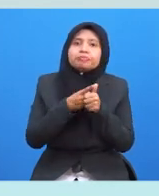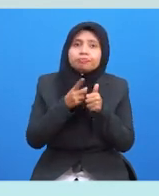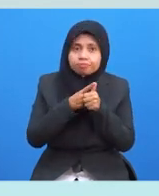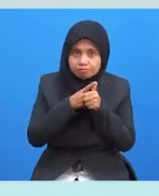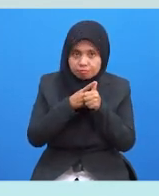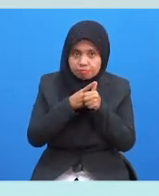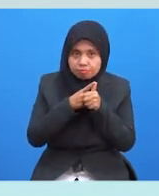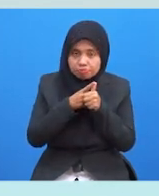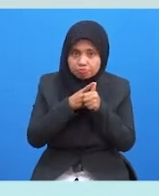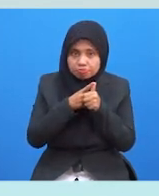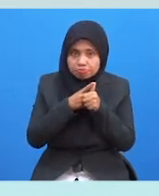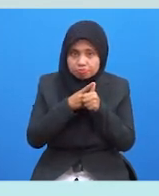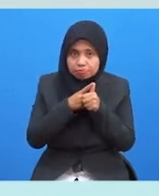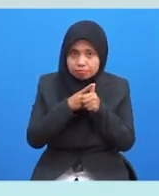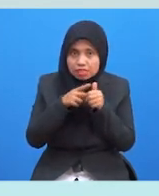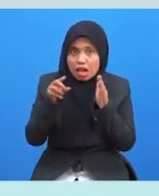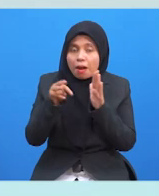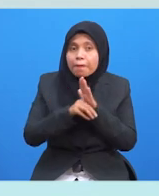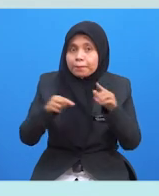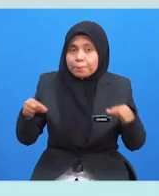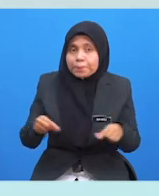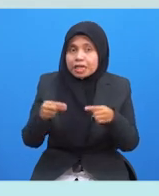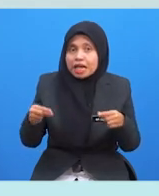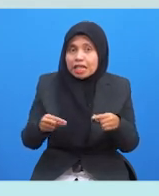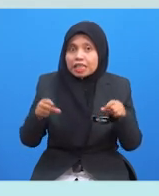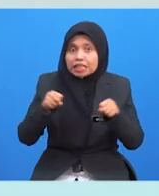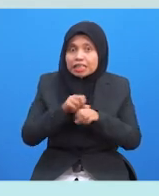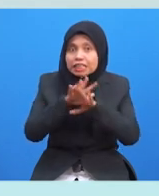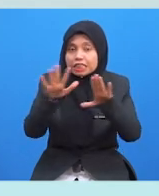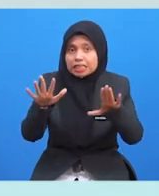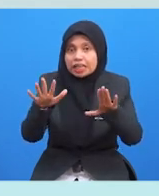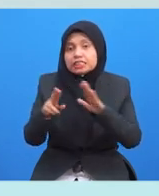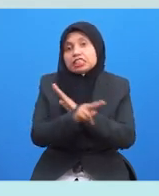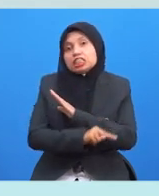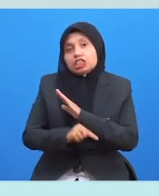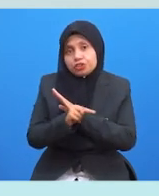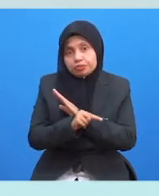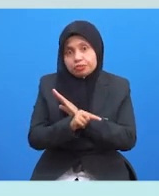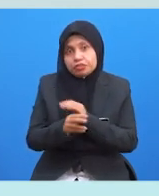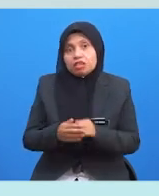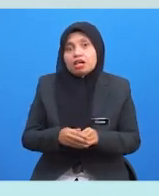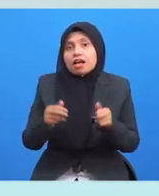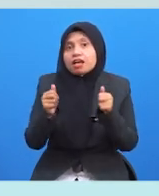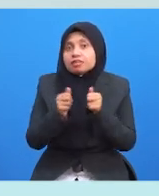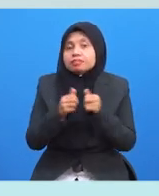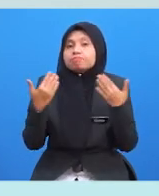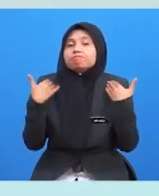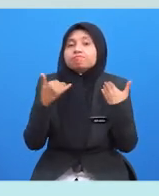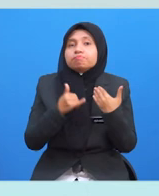pertama, iaitu menggalakkan integrasi nasional. Dengan